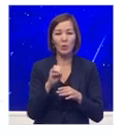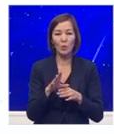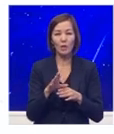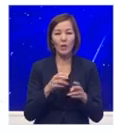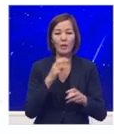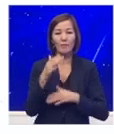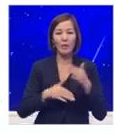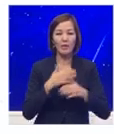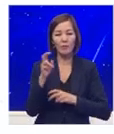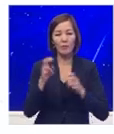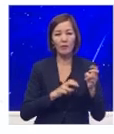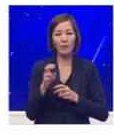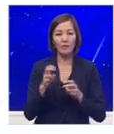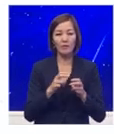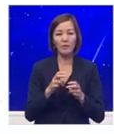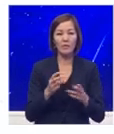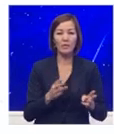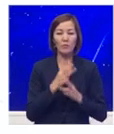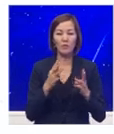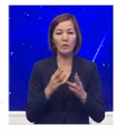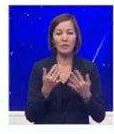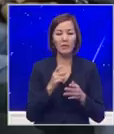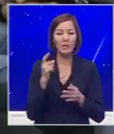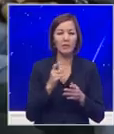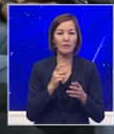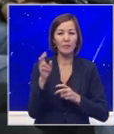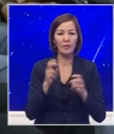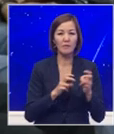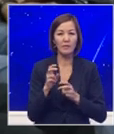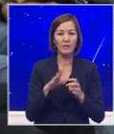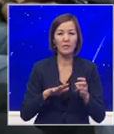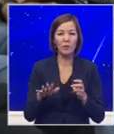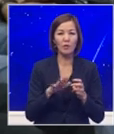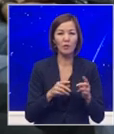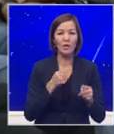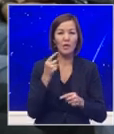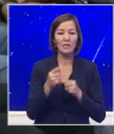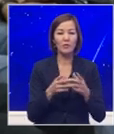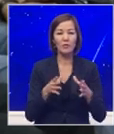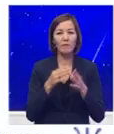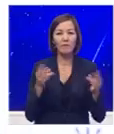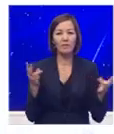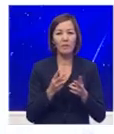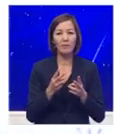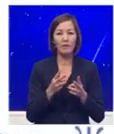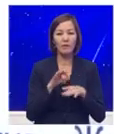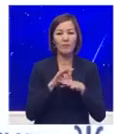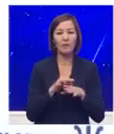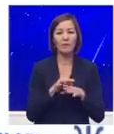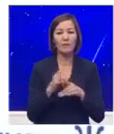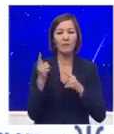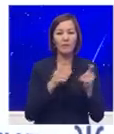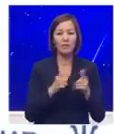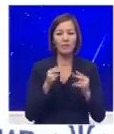перерабатывающих предприятий путем стимулирования сельхоз товаров производителя региона следующие выяснения необходимо будет провести эти